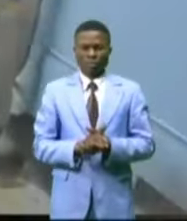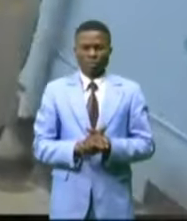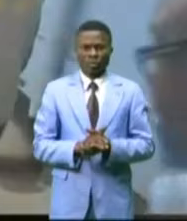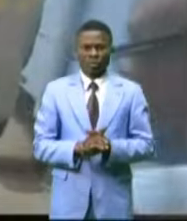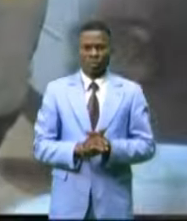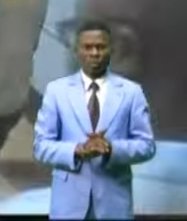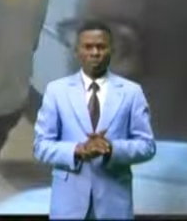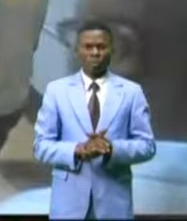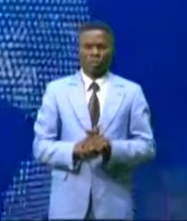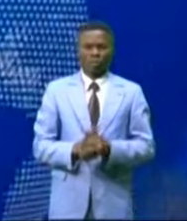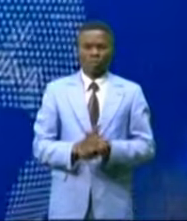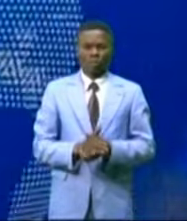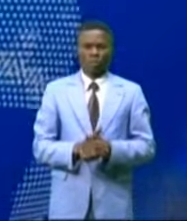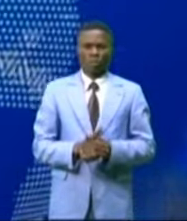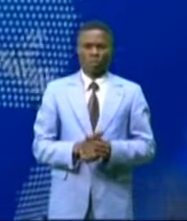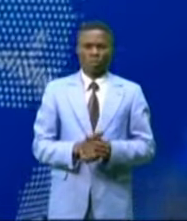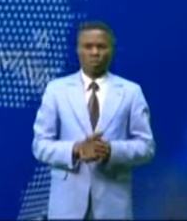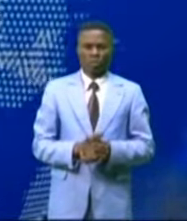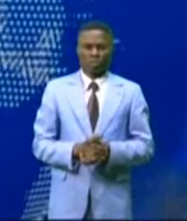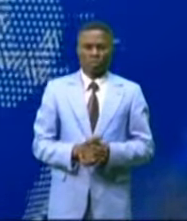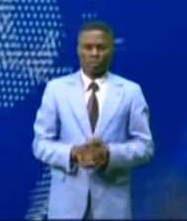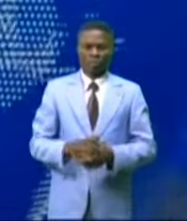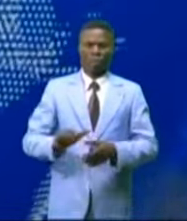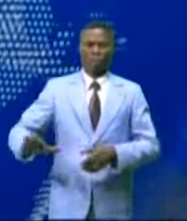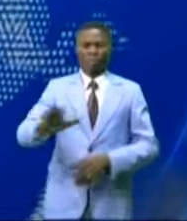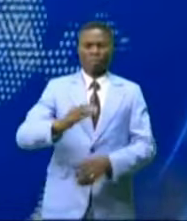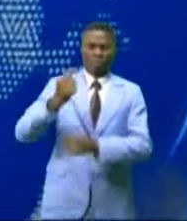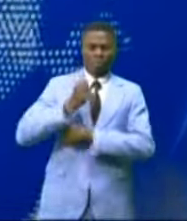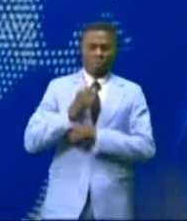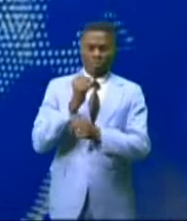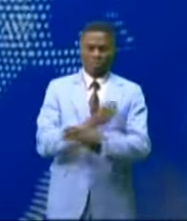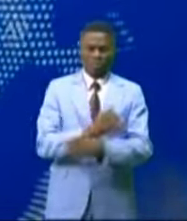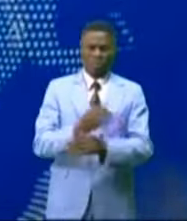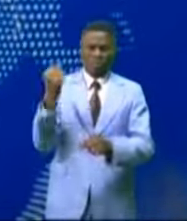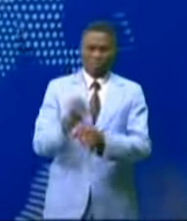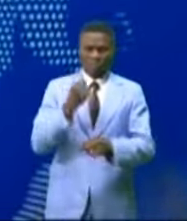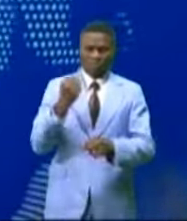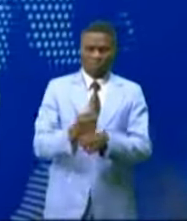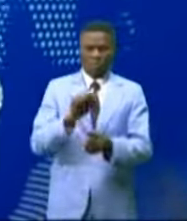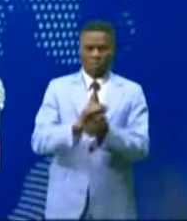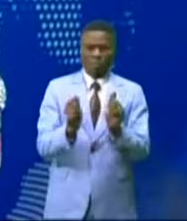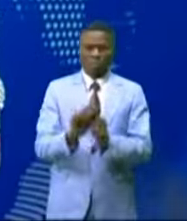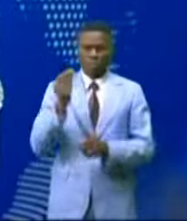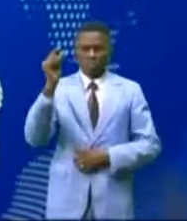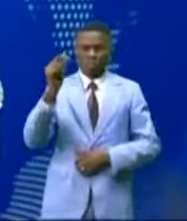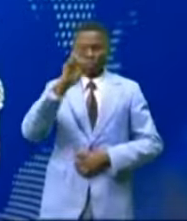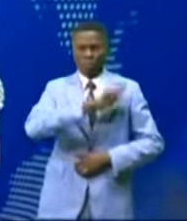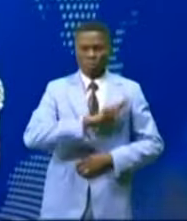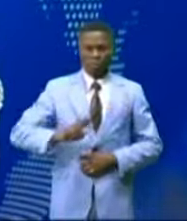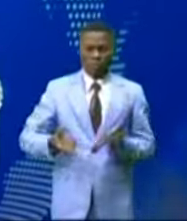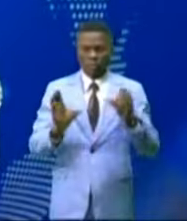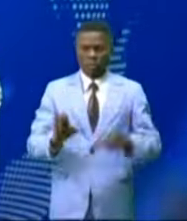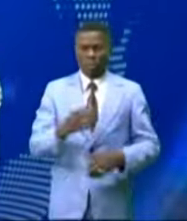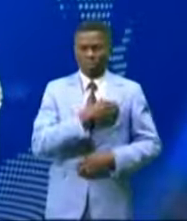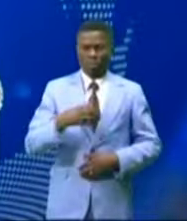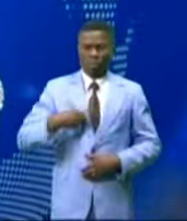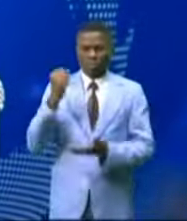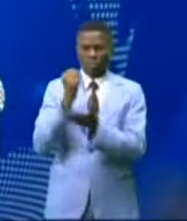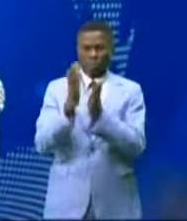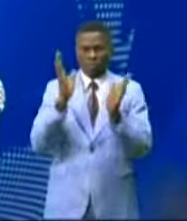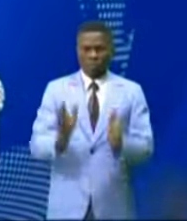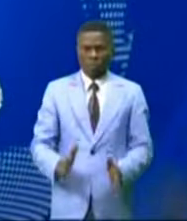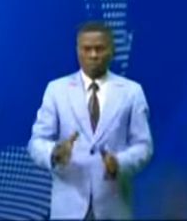cet effet le Canada se dit prêt à investir dans le secteur minier en RDC l'ambassadrice ce pays